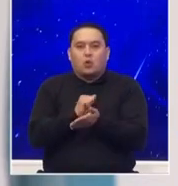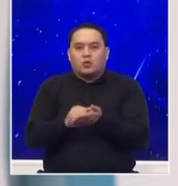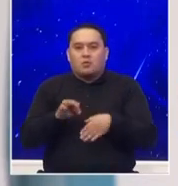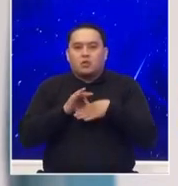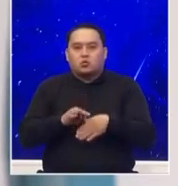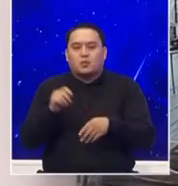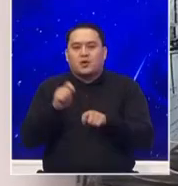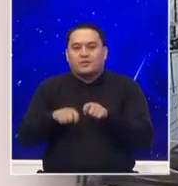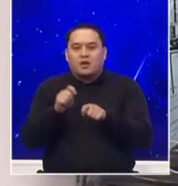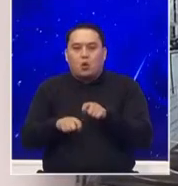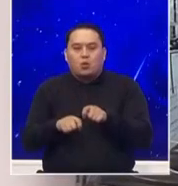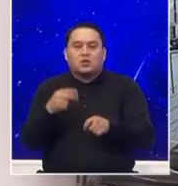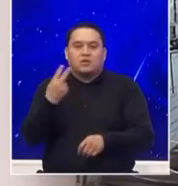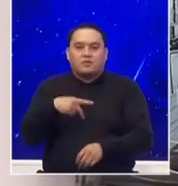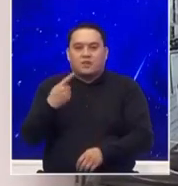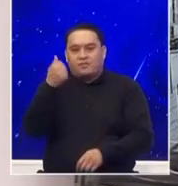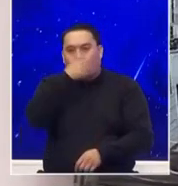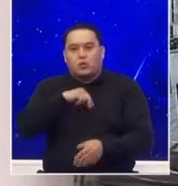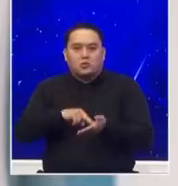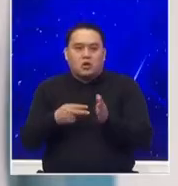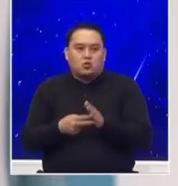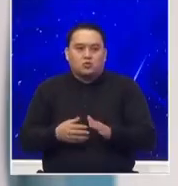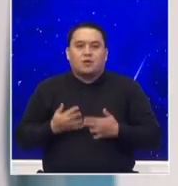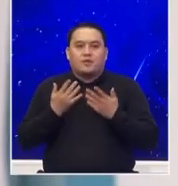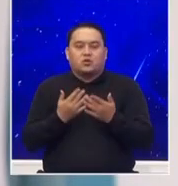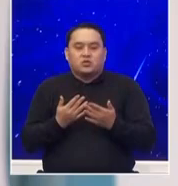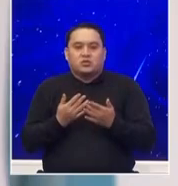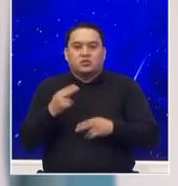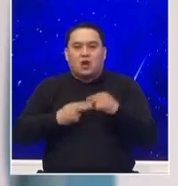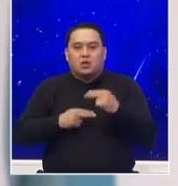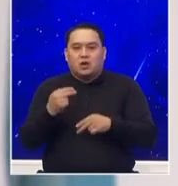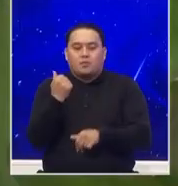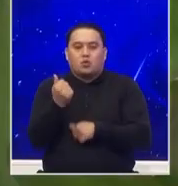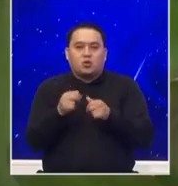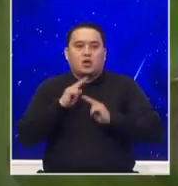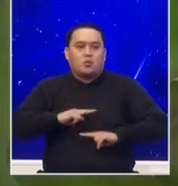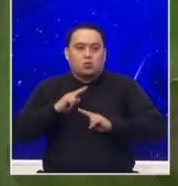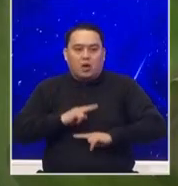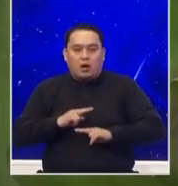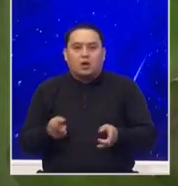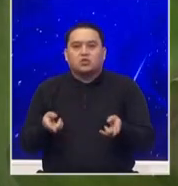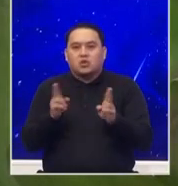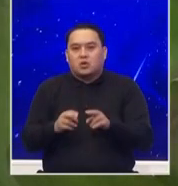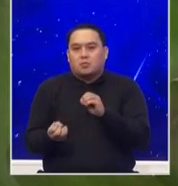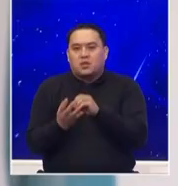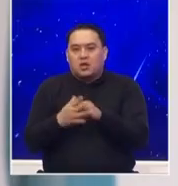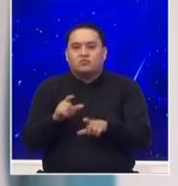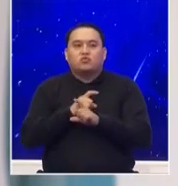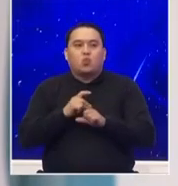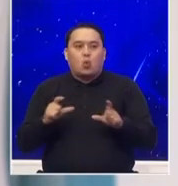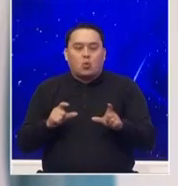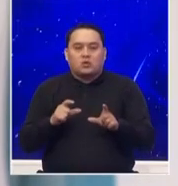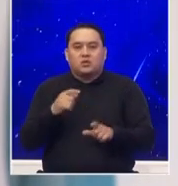проходит экспертизу. На 2021 год планируется запросить средства на строительно-монтажные работы. В остальных 15-й школе